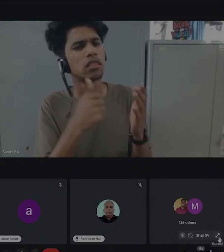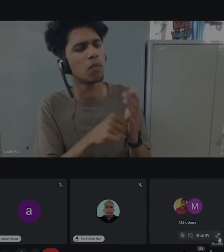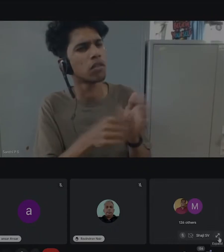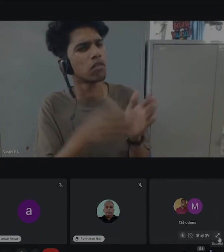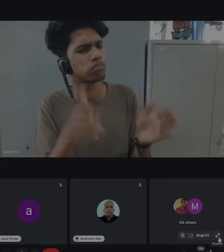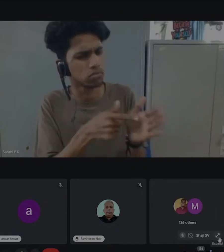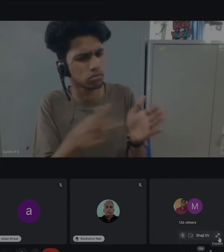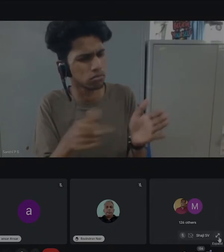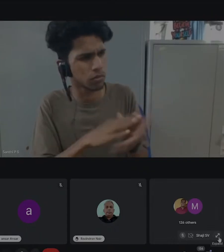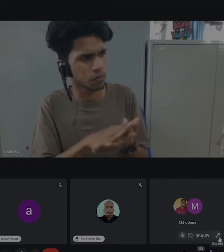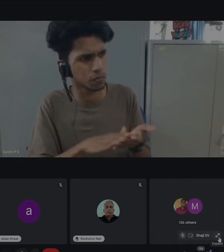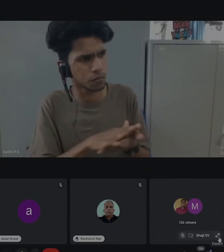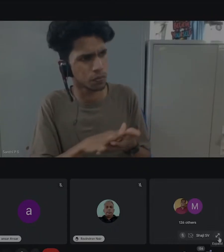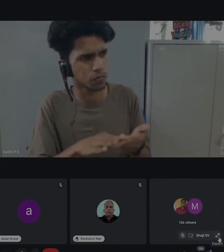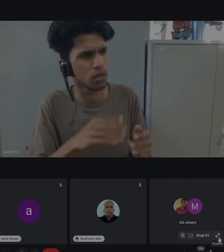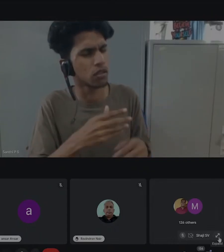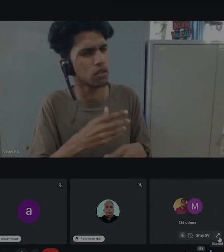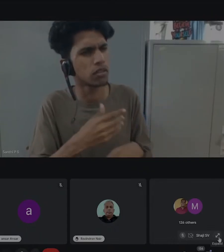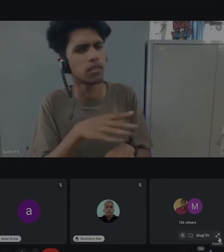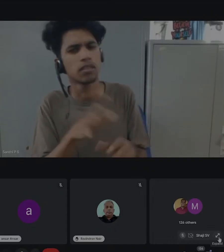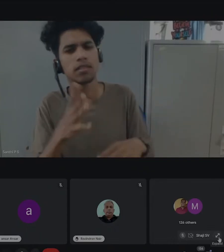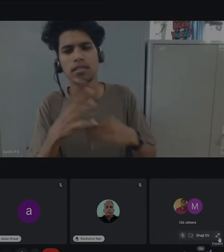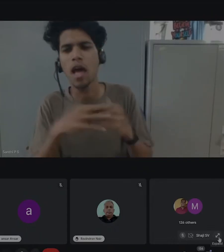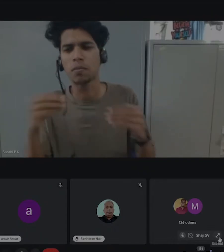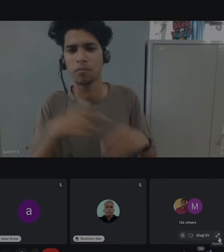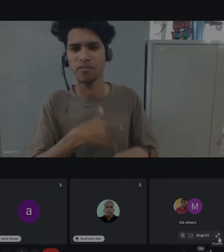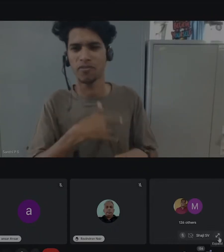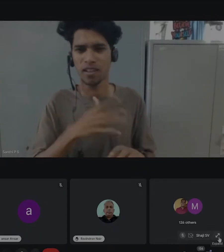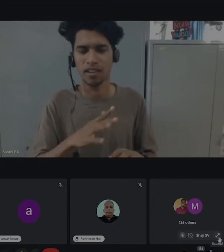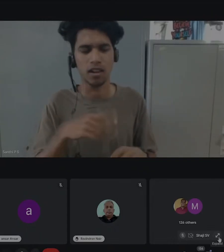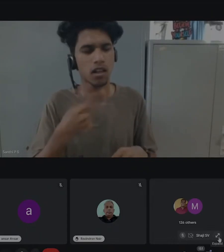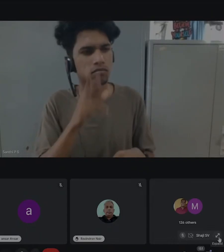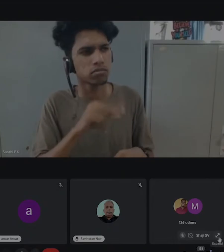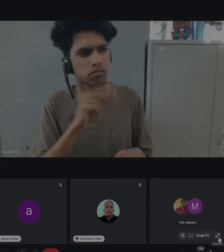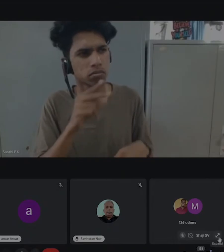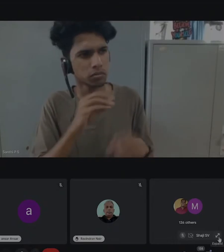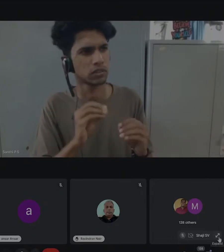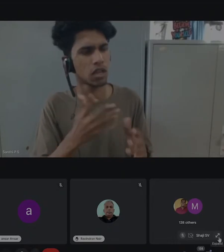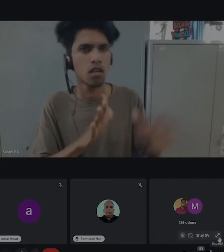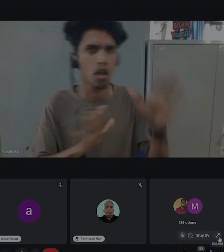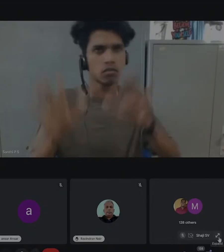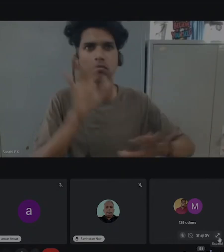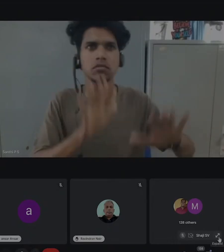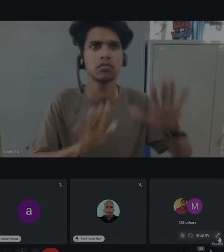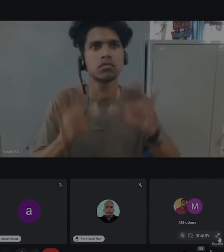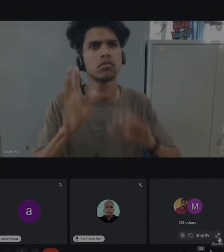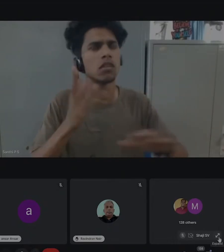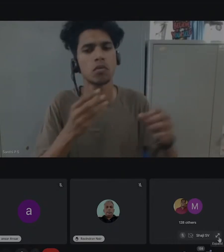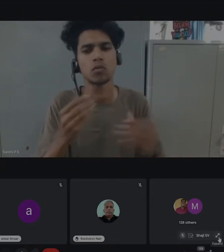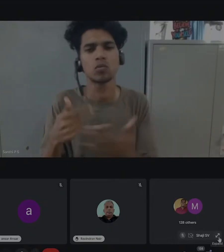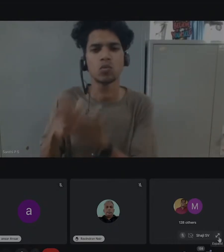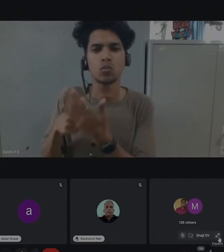ഉണ്ടായിരുന്നു. പിന്നെ ആള് കൂടുതലും സംസാരിച്ച് തുടങ്ങിയ സമയത്ത് ആക്ഷൻസ് ആയിരുന്നു കൂടുതൽ. അതെ,